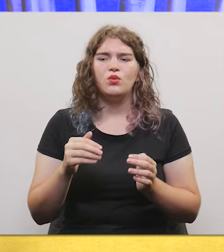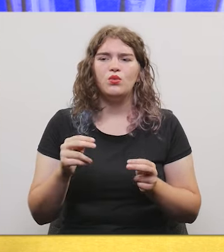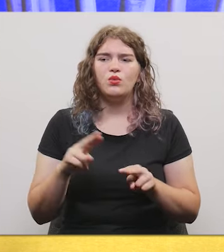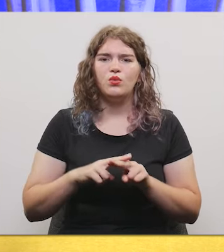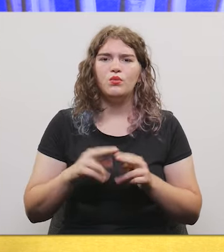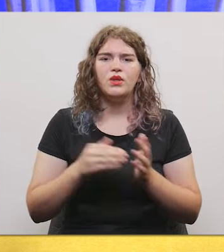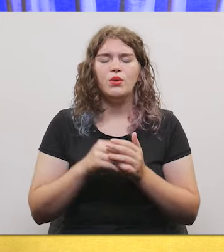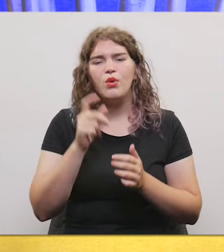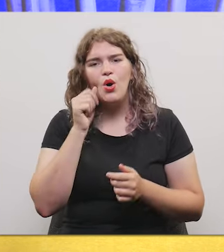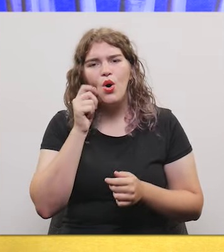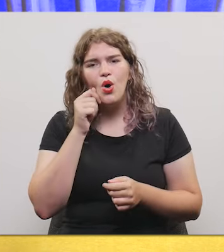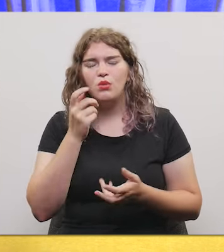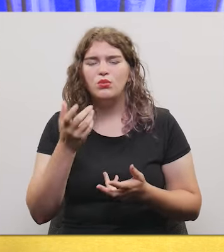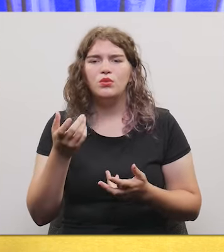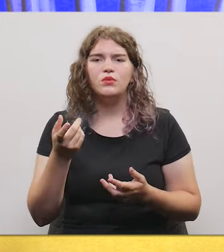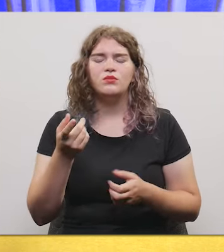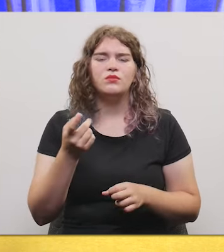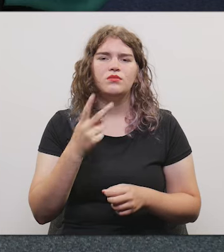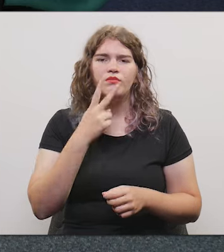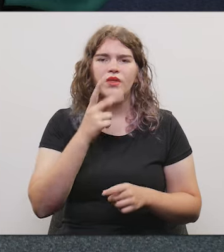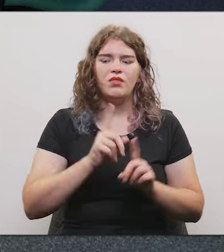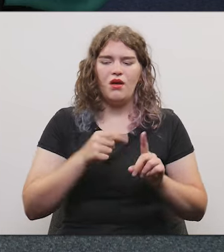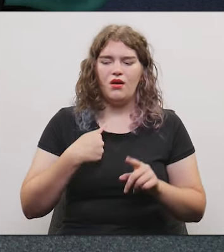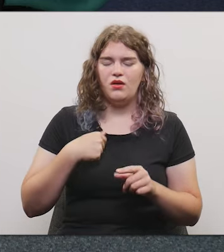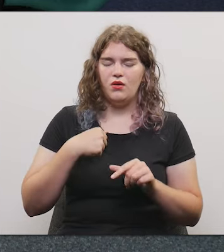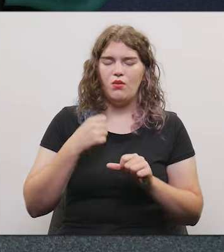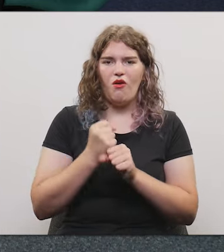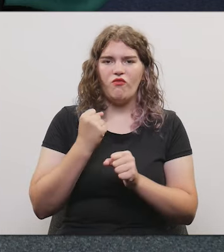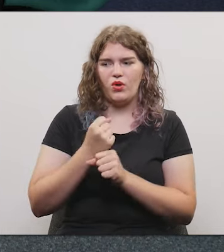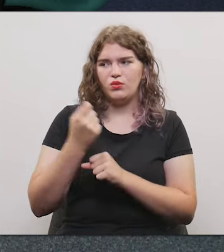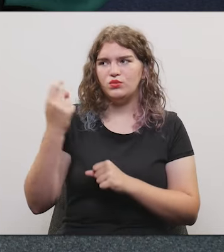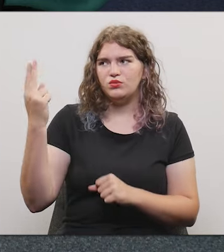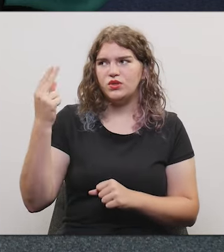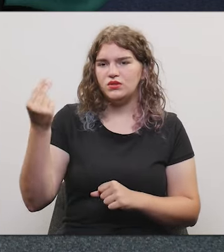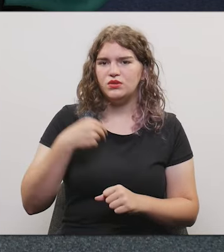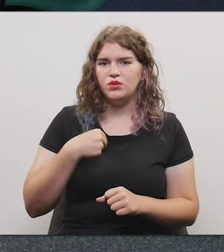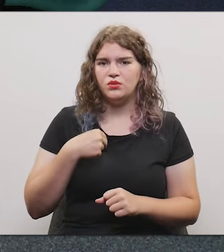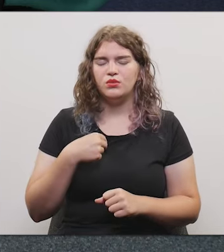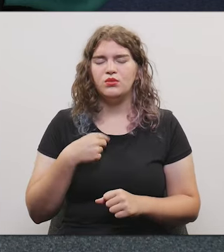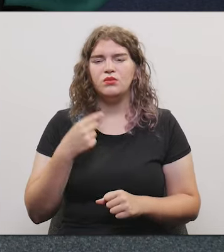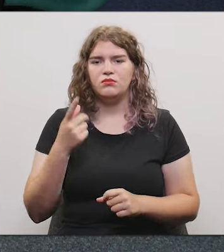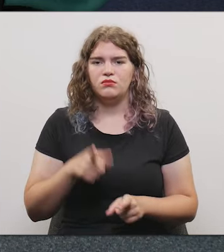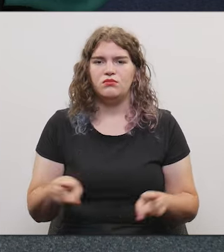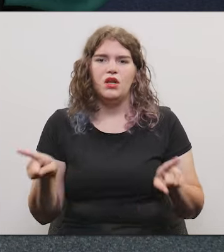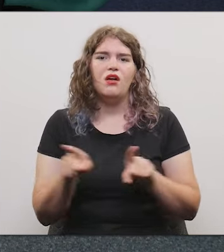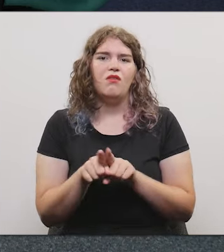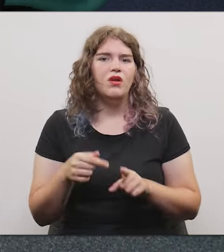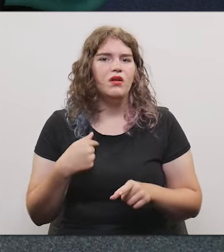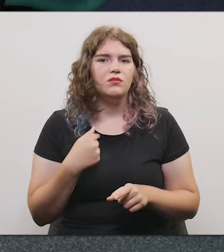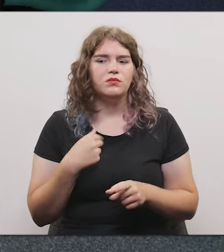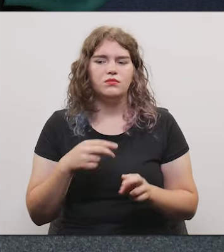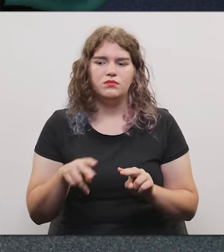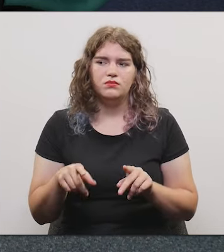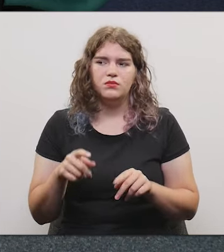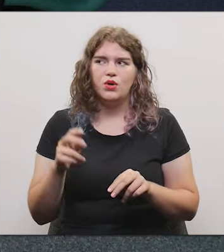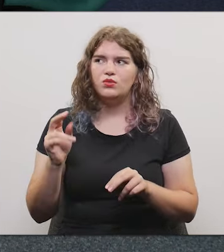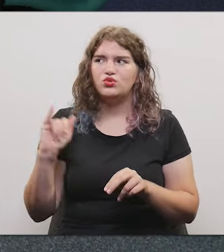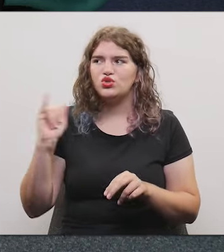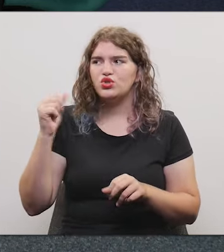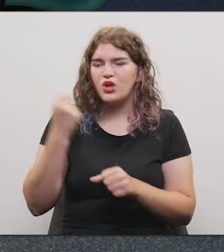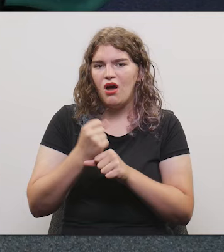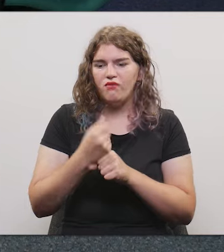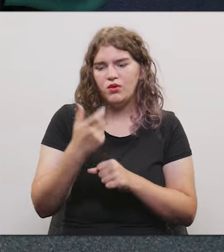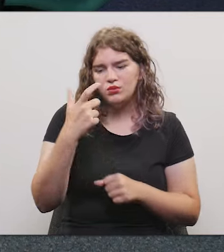cum vede El creația, cum vede El omul. Și dacă noi suntem creația Lui, normal că acelea sunt principiile după